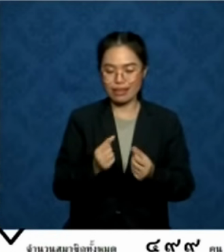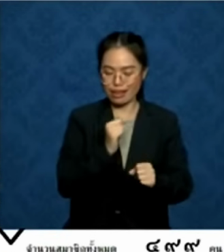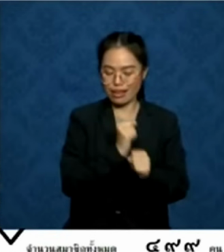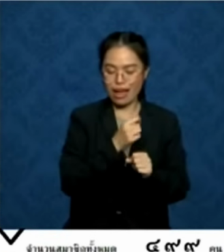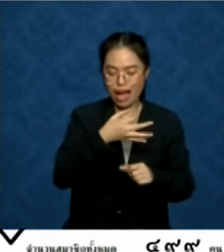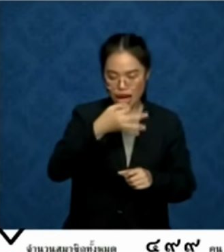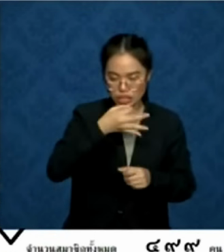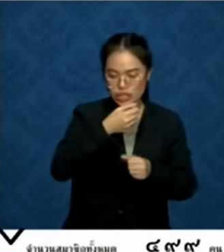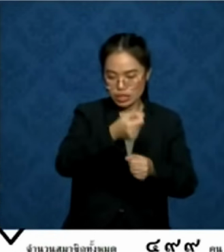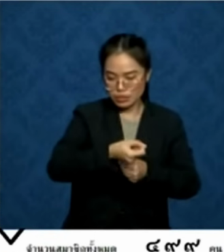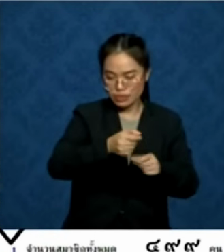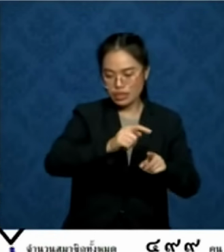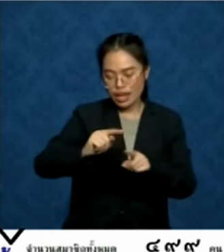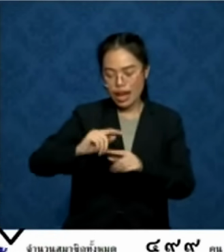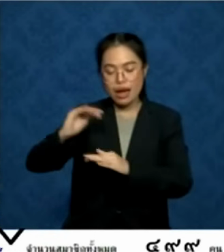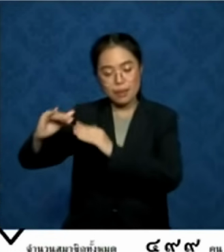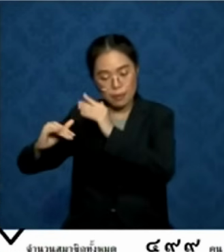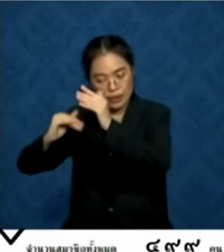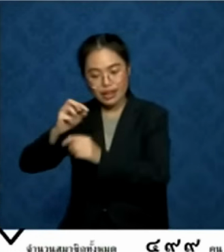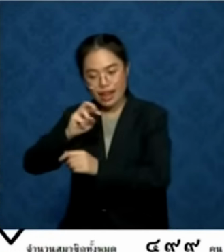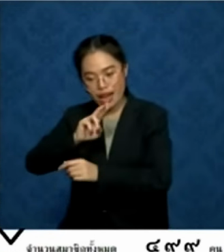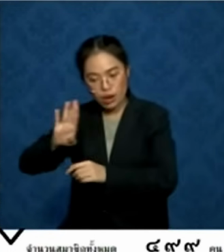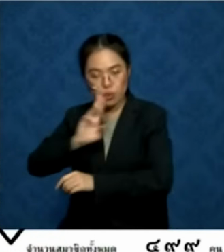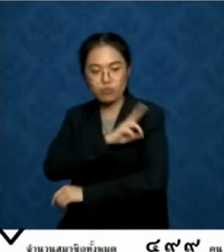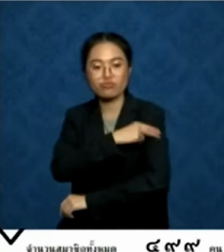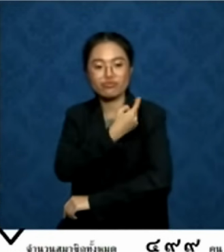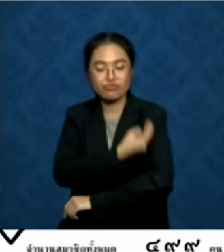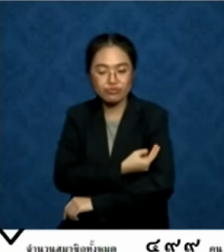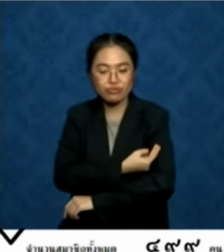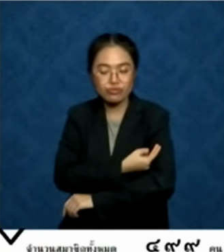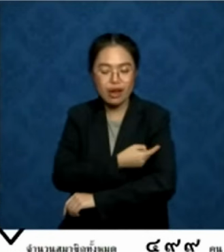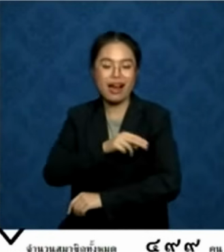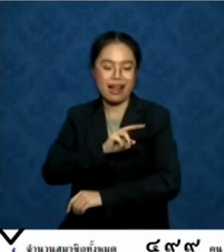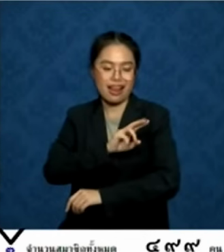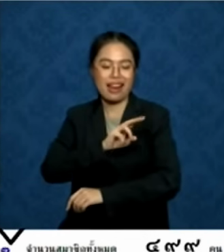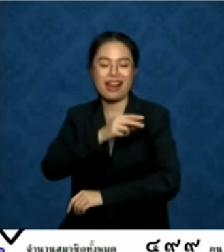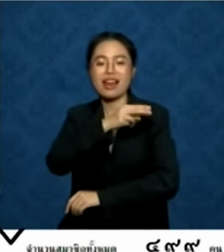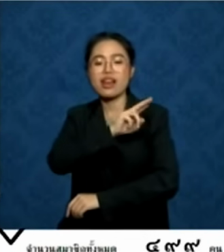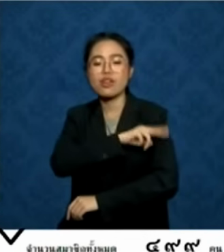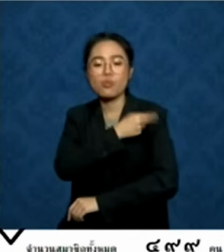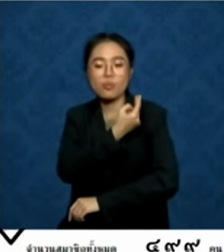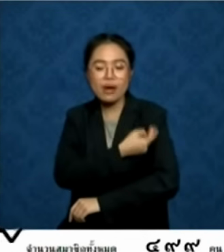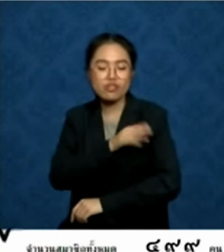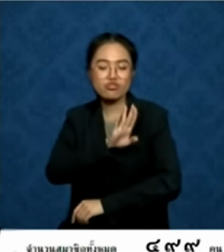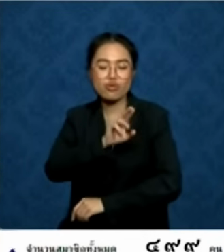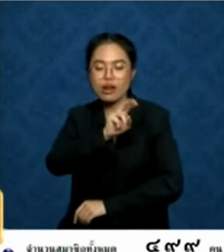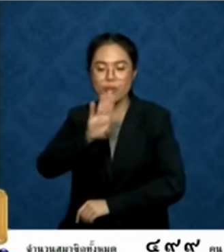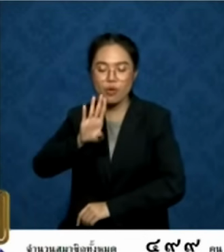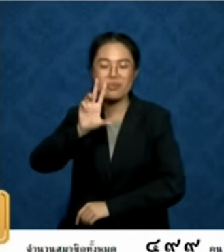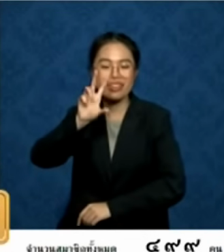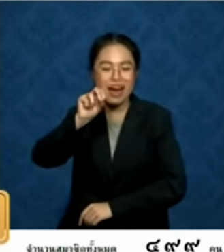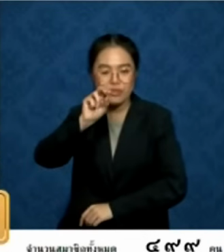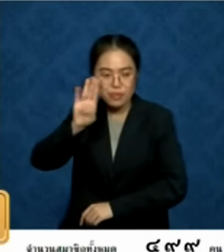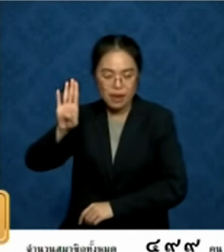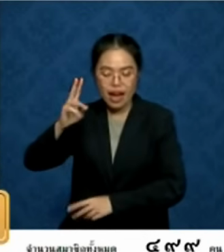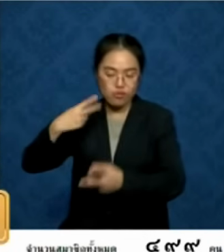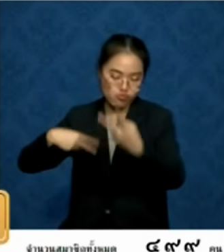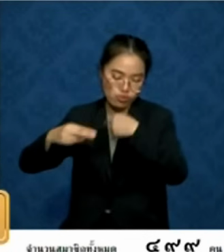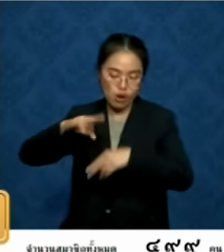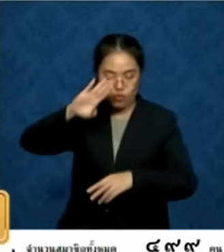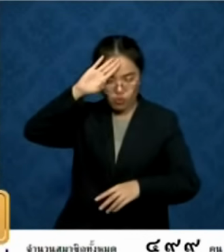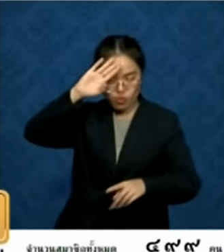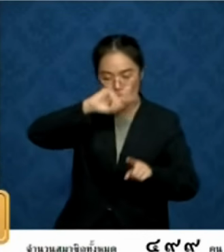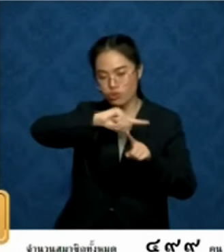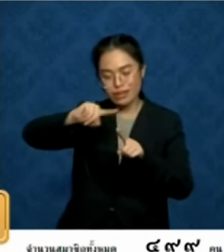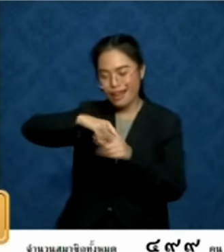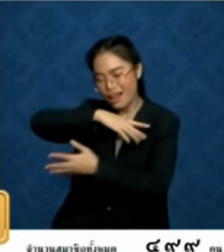ารณสุขยกระดับ30บาทรักษาทุกโรคและการศึกษาที่ได้คุณภาพและมาตรฐ